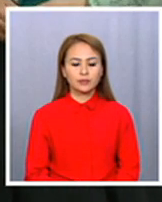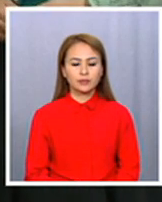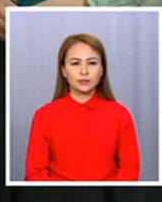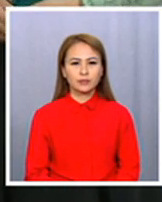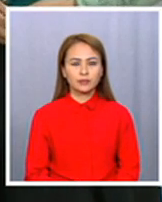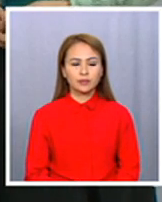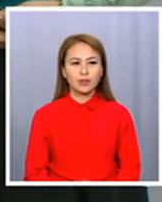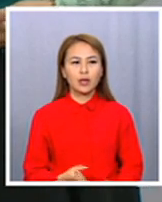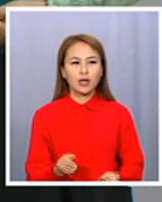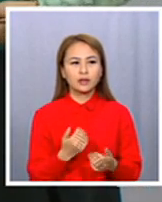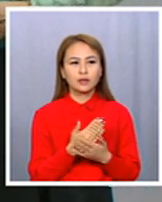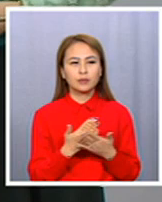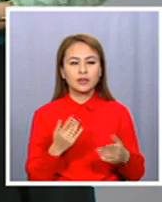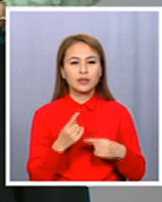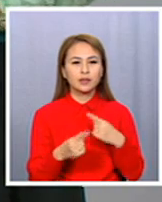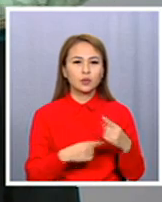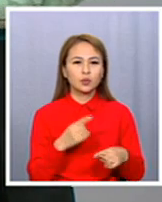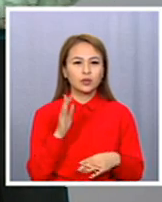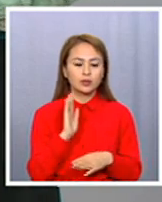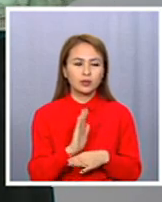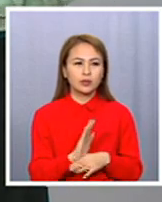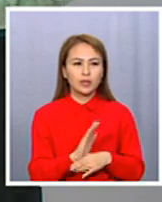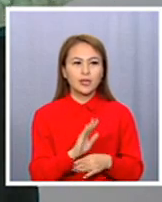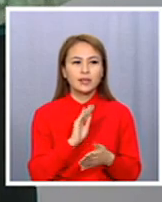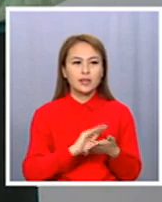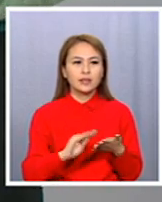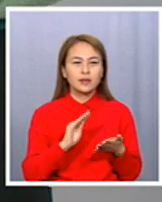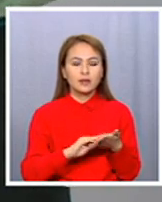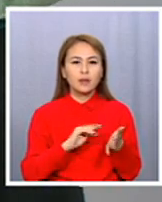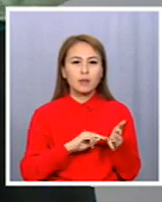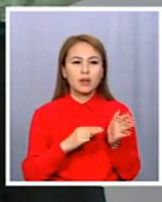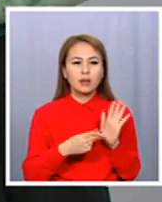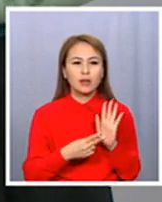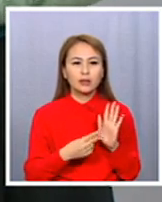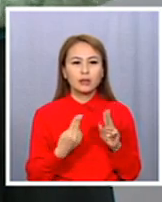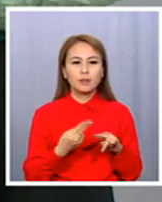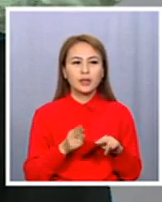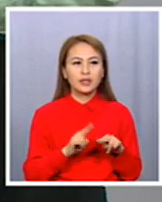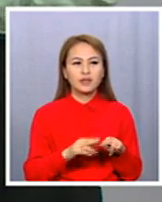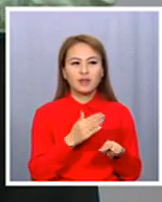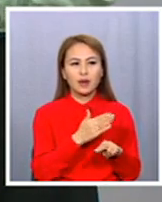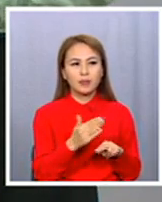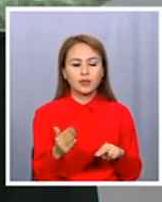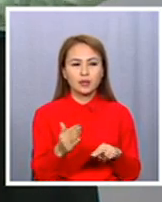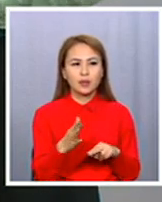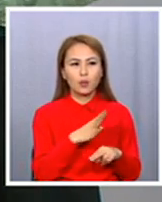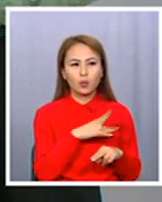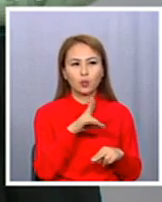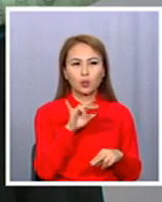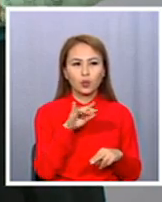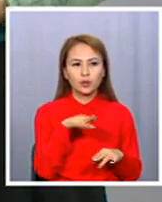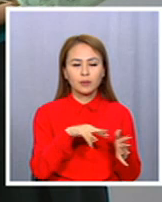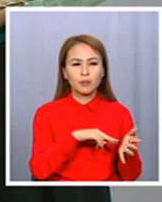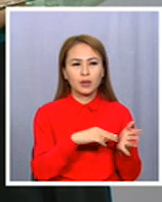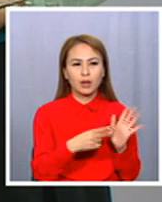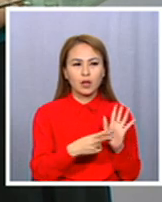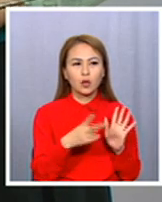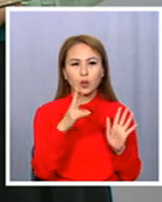А теперь следующее задание. Составьте план, ребята. Перед вами пункты плана,